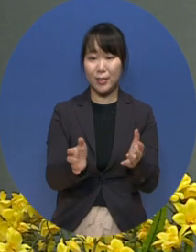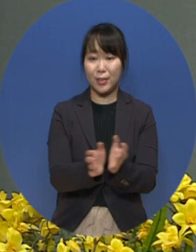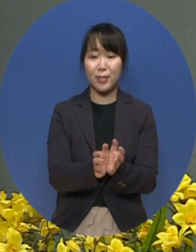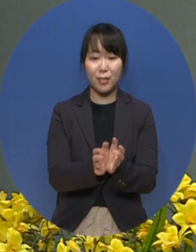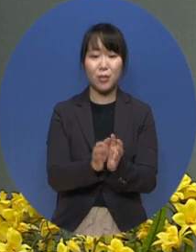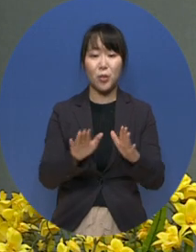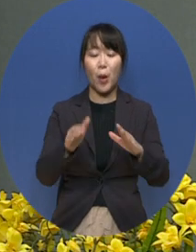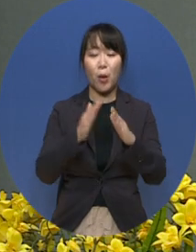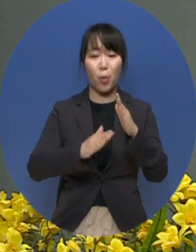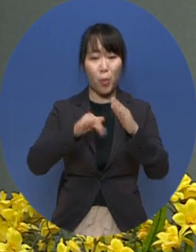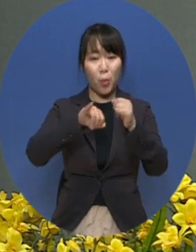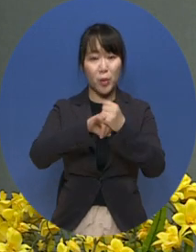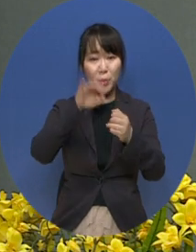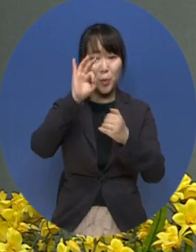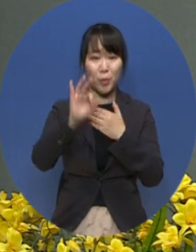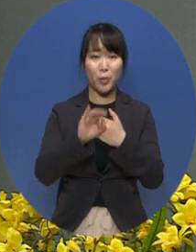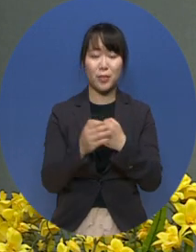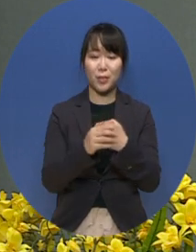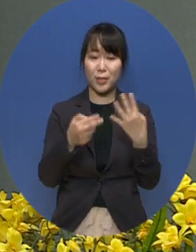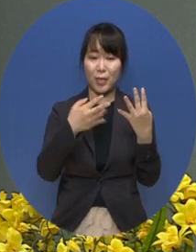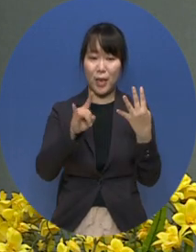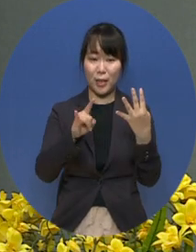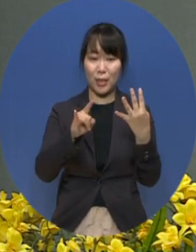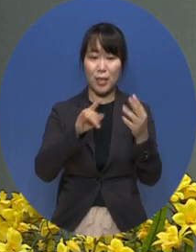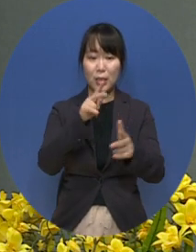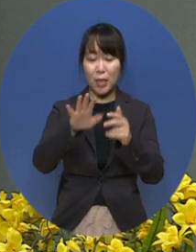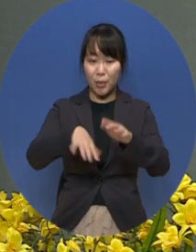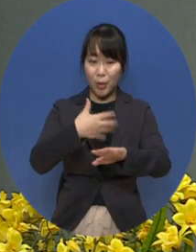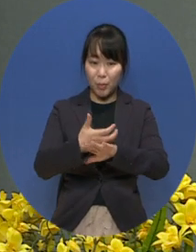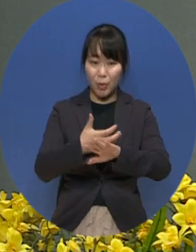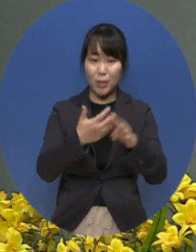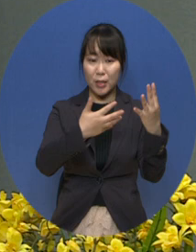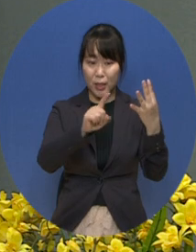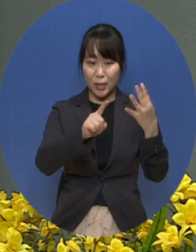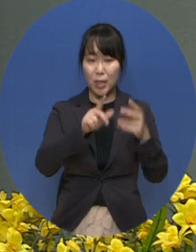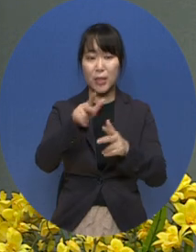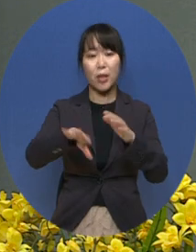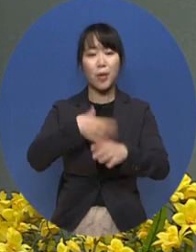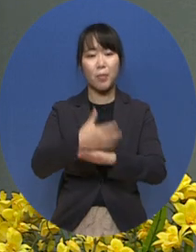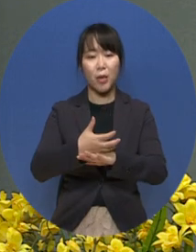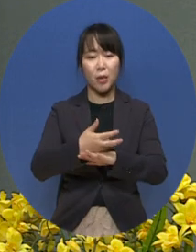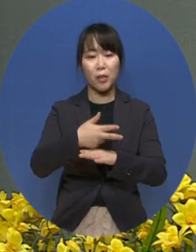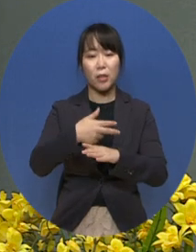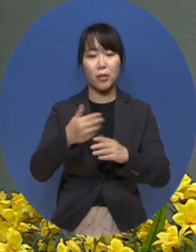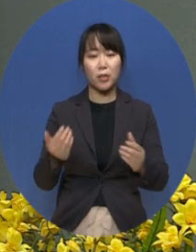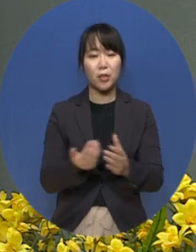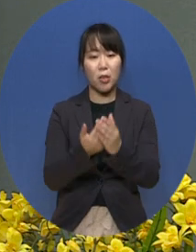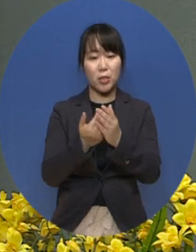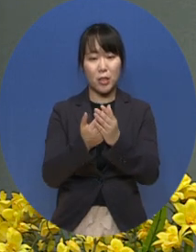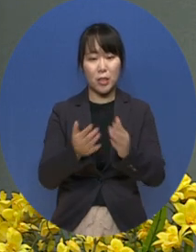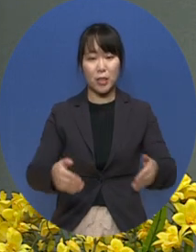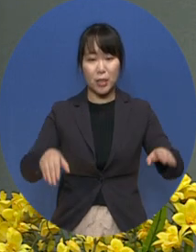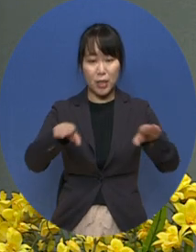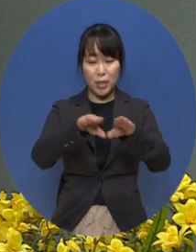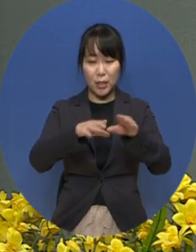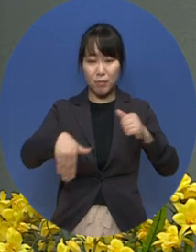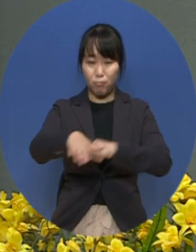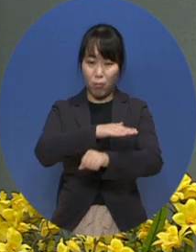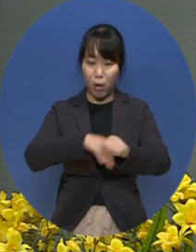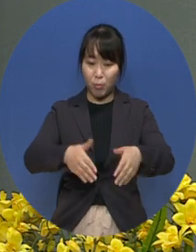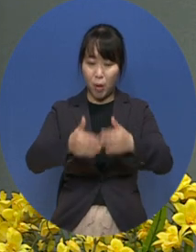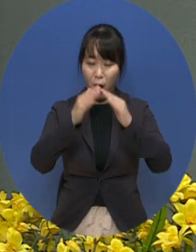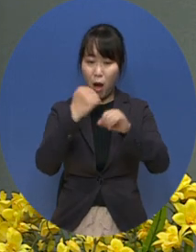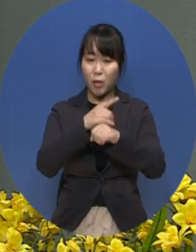공약을 보니까 4대 산업혁명이 4짜 사람의 영적 전쟁 기지 벨트를 구축하겠다 고 하셨어요 구체적으로